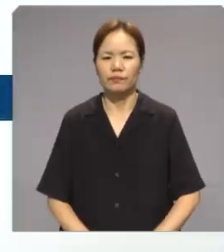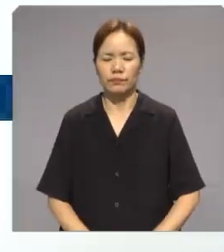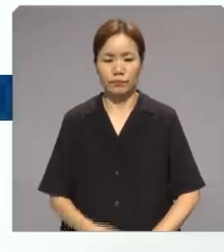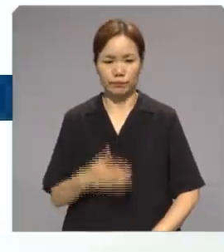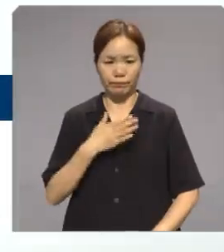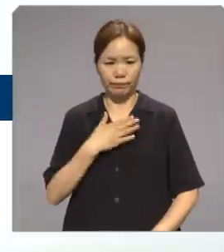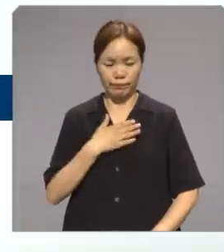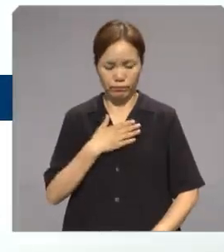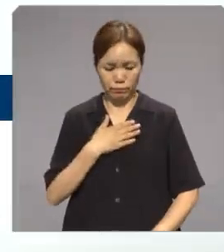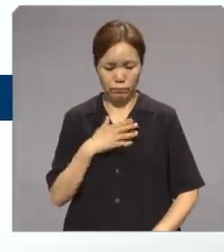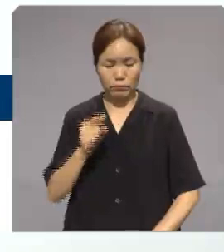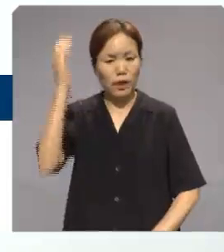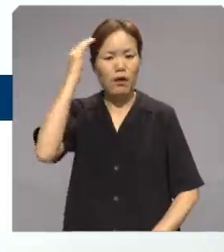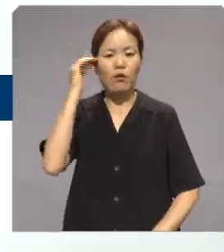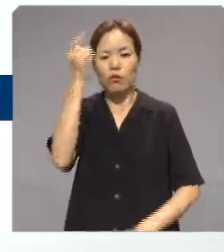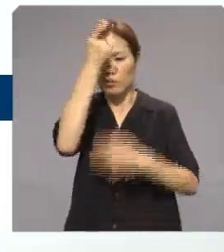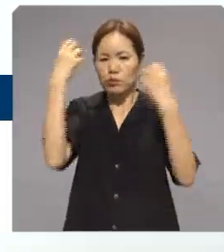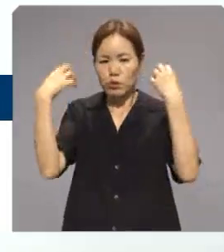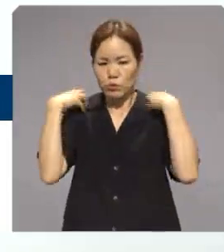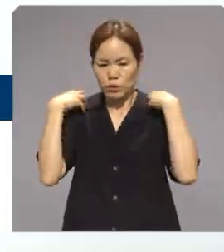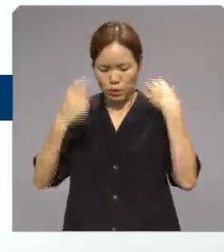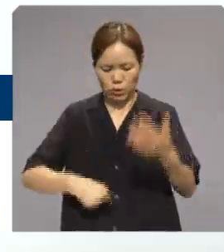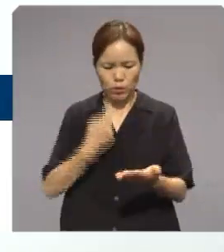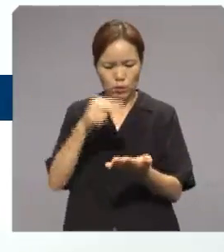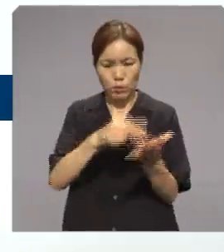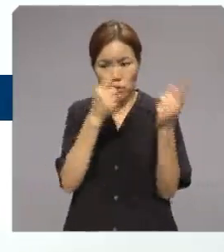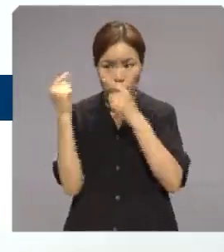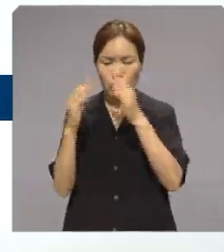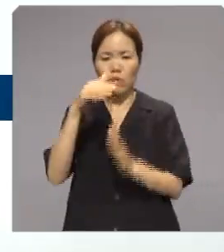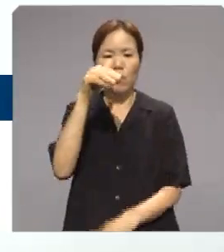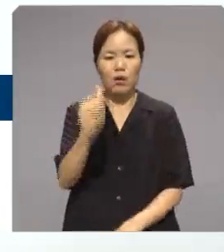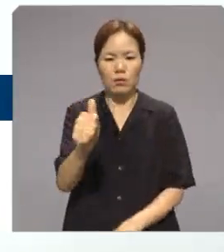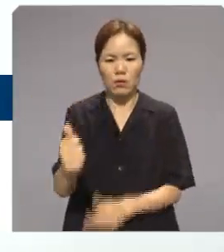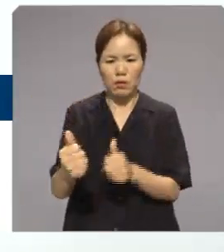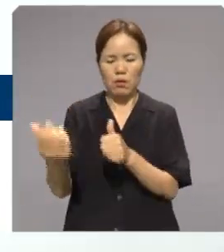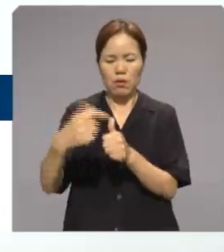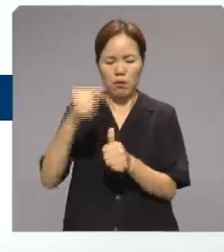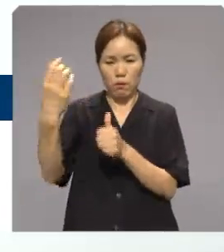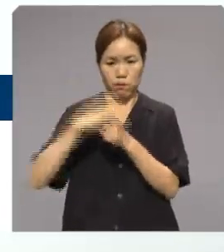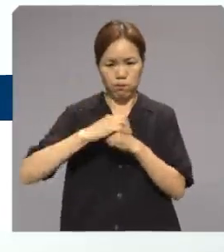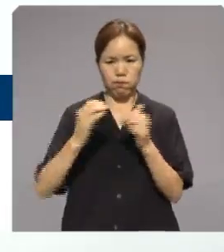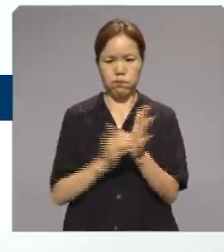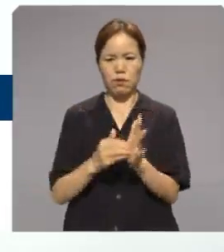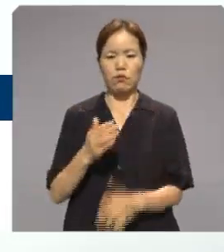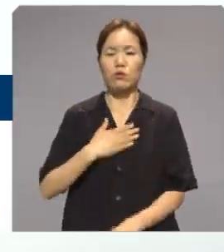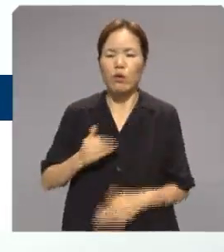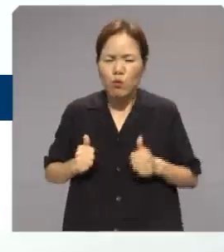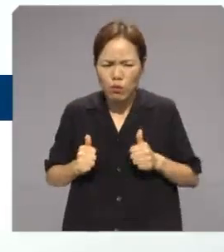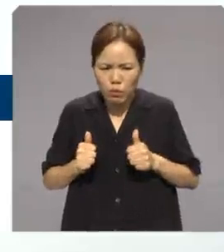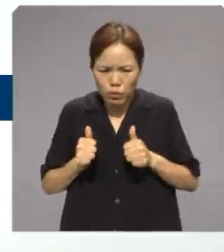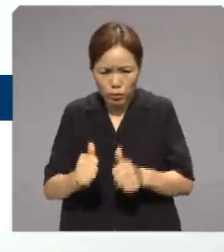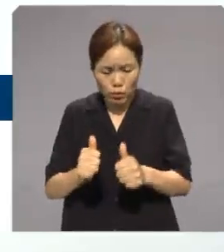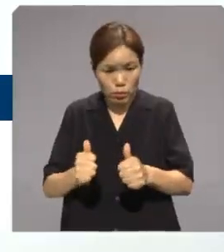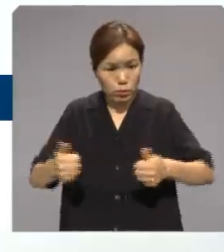제가 대한민국 정부로부터 독립기념 관장을 임명을 받았고 제가 그것을 순실